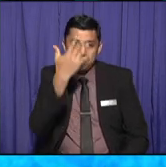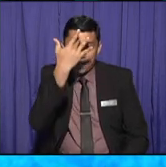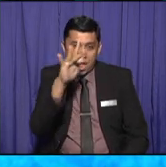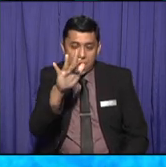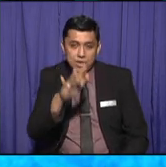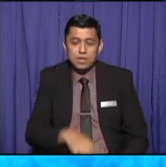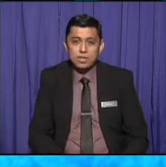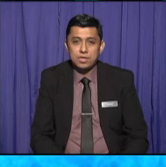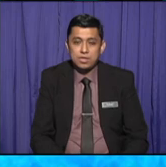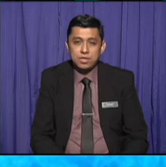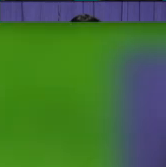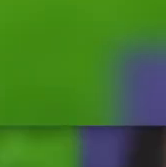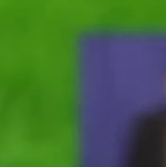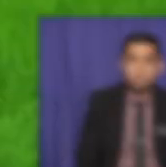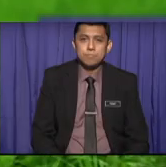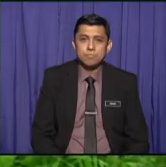Pandai.